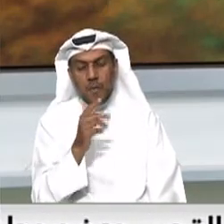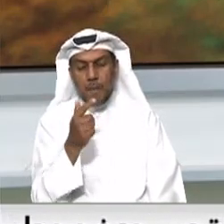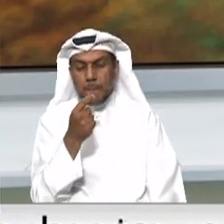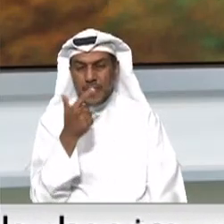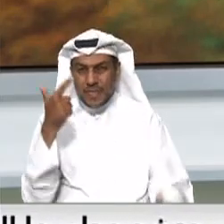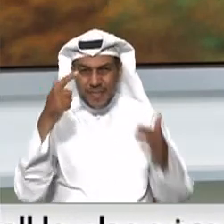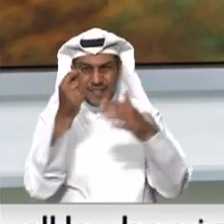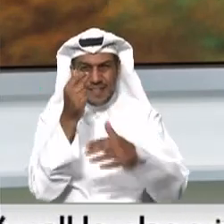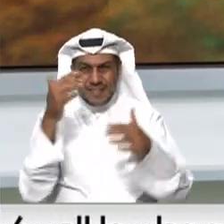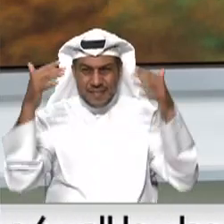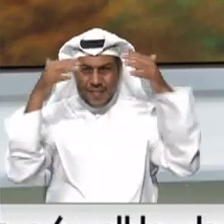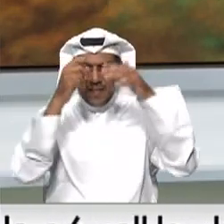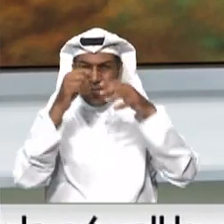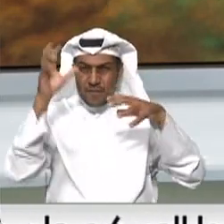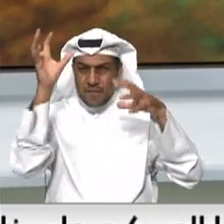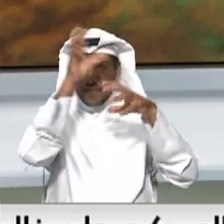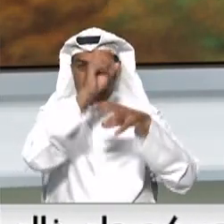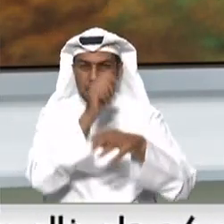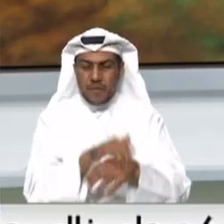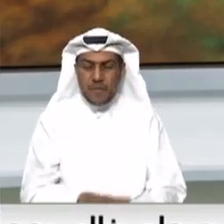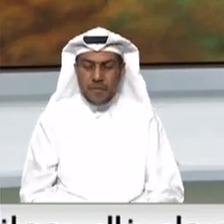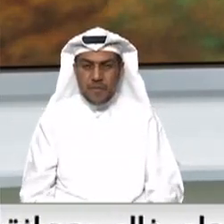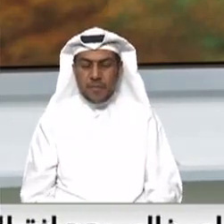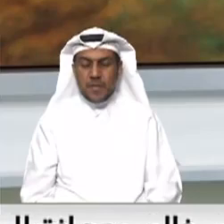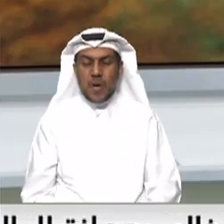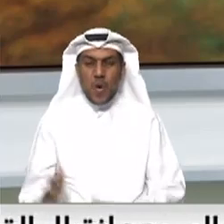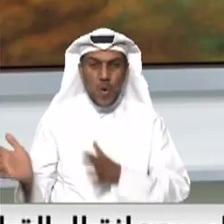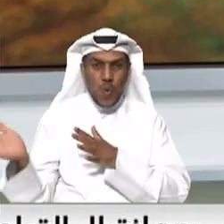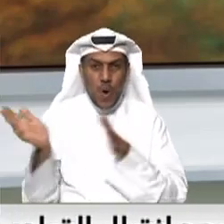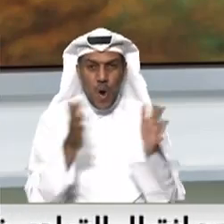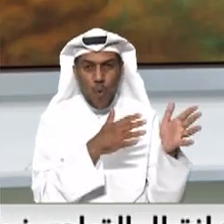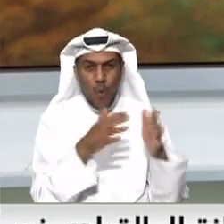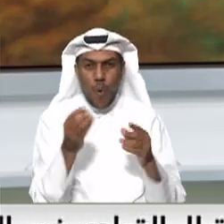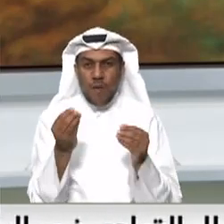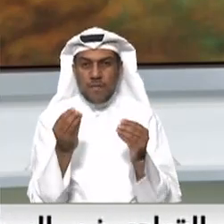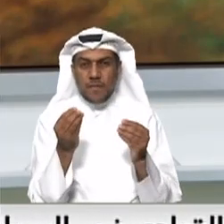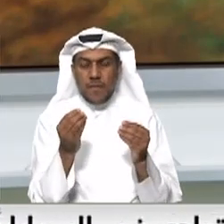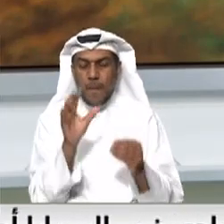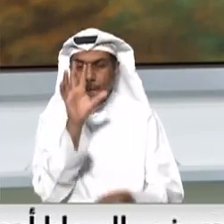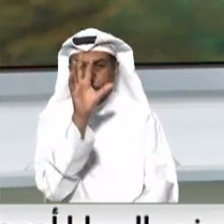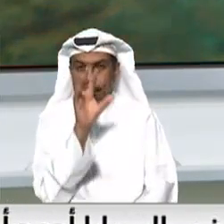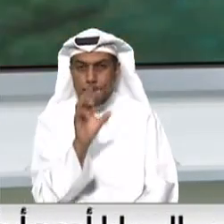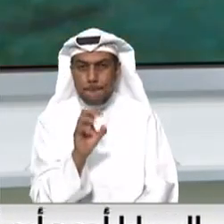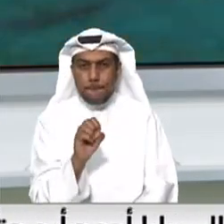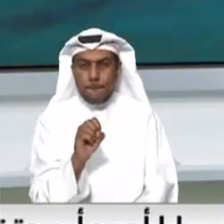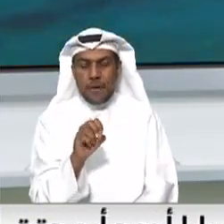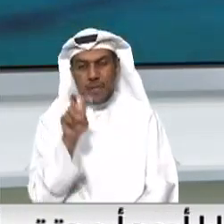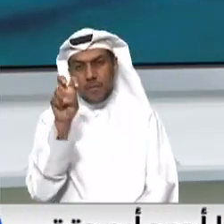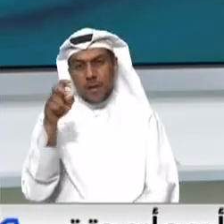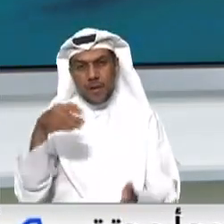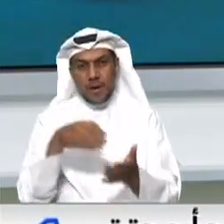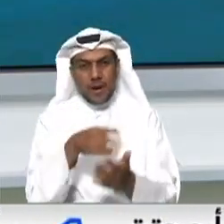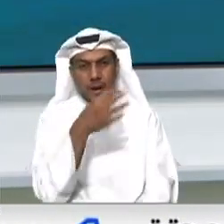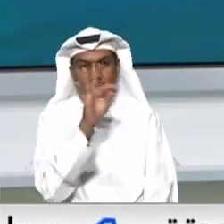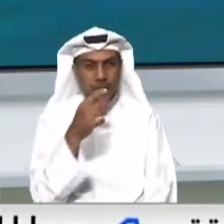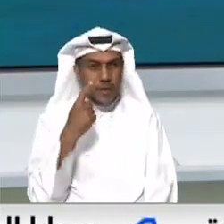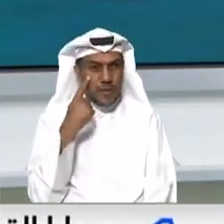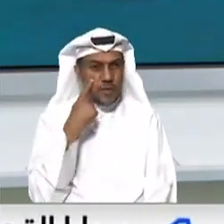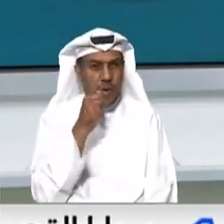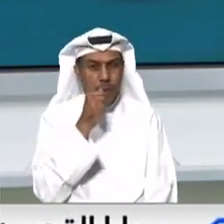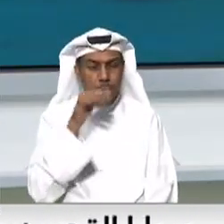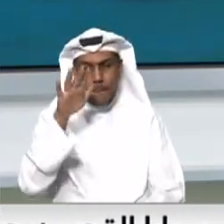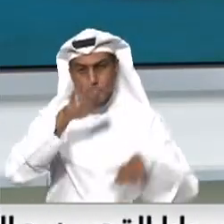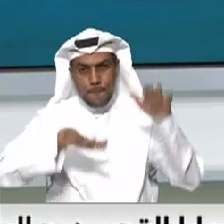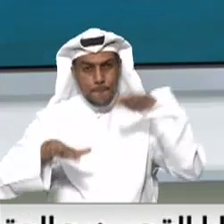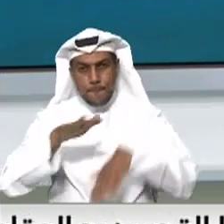لكن خلال المساء راح تتراجع سرعه الرياح تدريجي تكون خفيفه الى معتدله من ثمانيه الى ثلاثين كيلو متر في